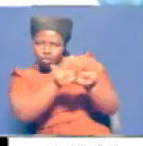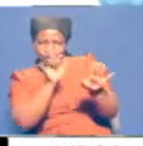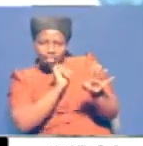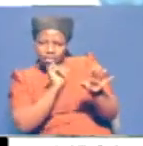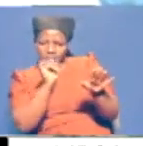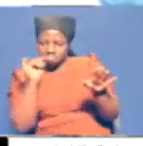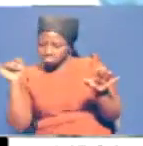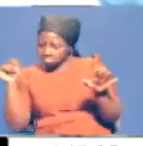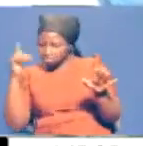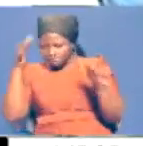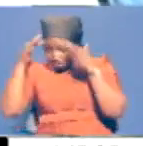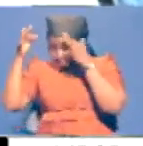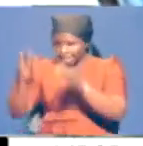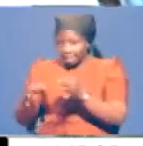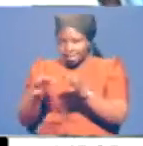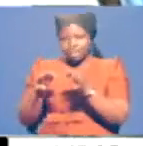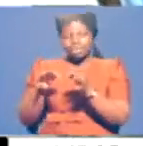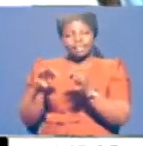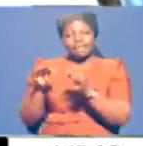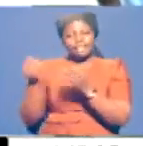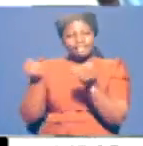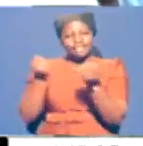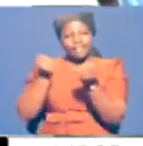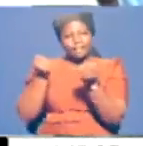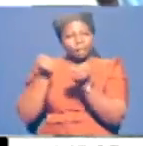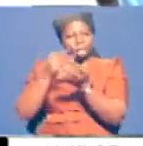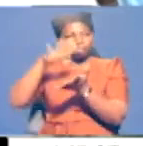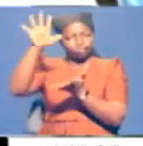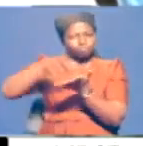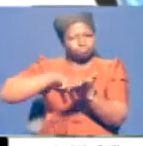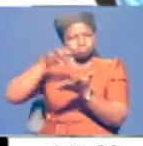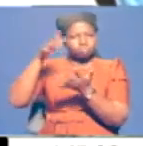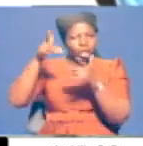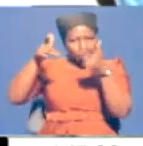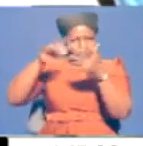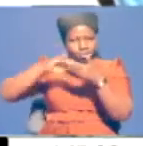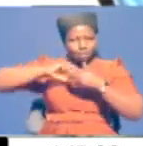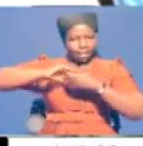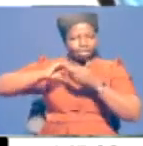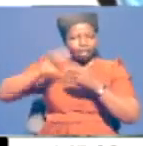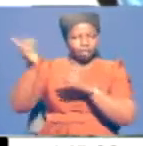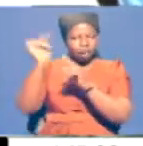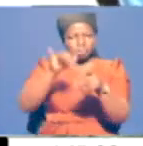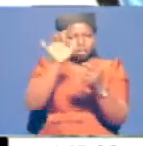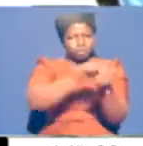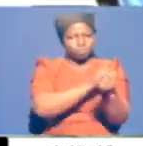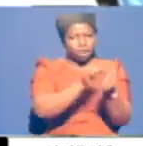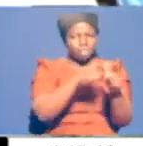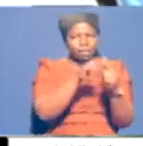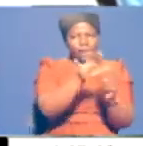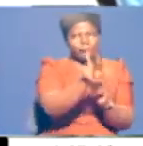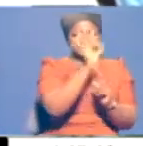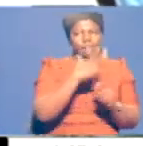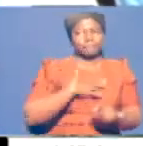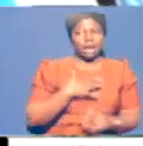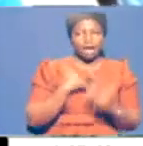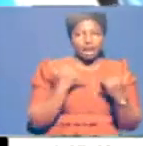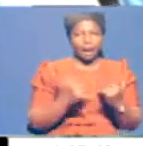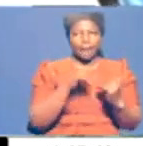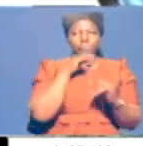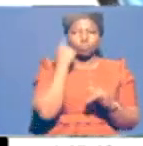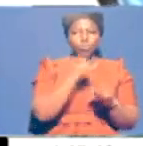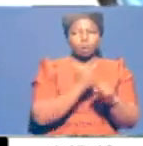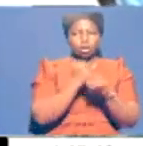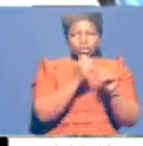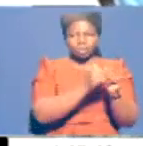kuingia na ile bulldozer. Walipokuja kwanza wakamshika kijana wangu ule mdogo tunafanya kazi naye, wakamtia pingu. Na mimi pia